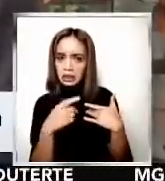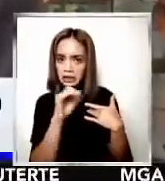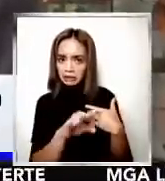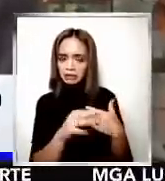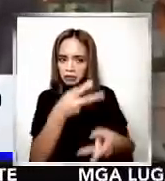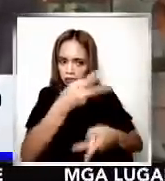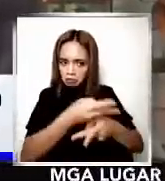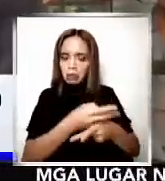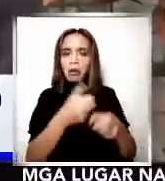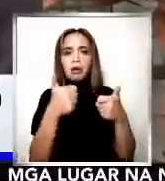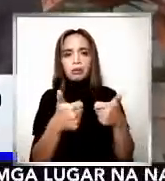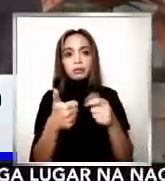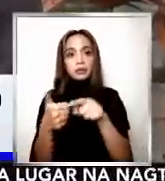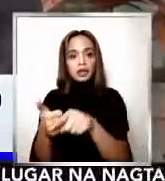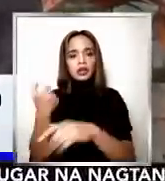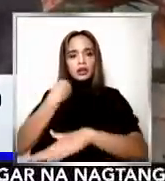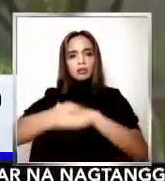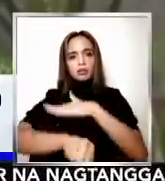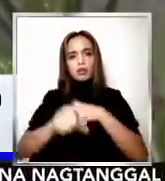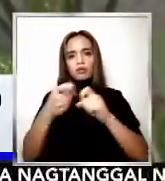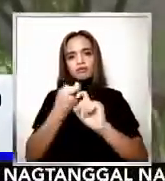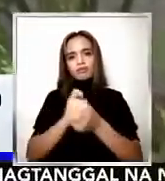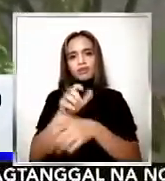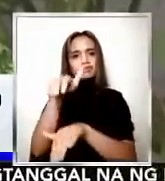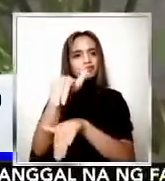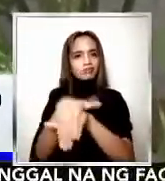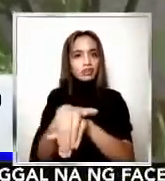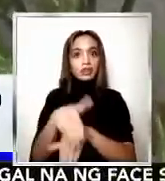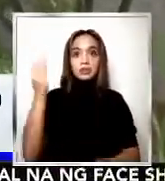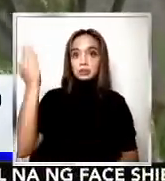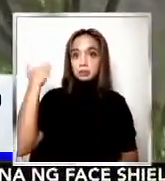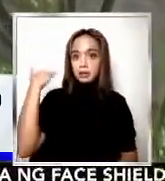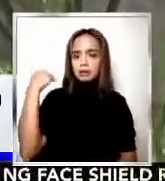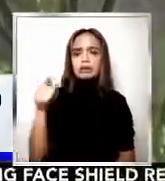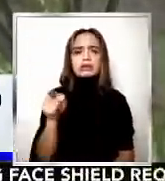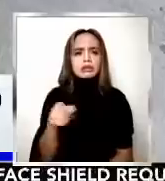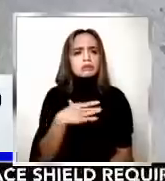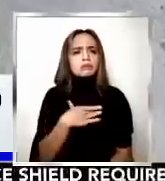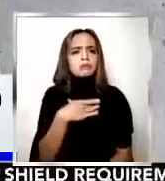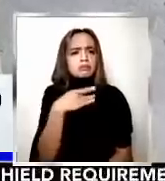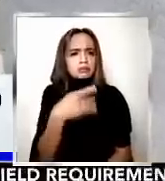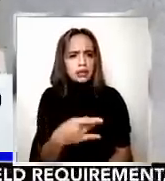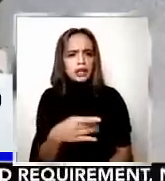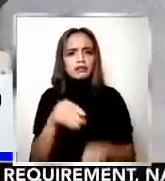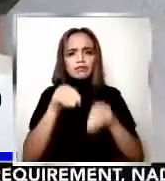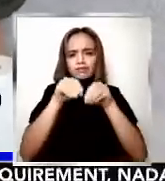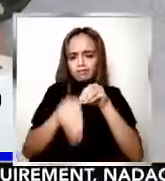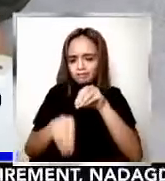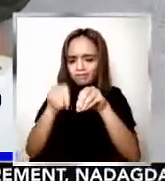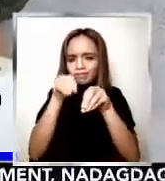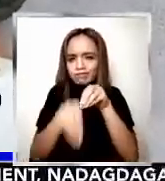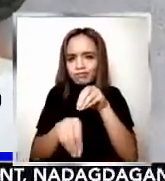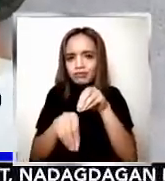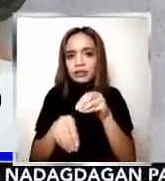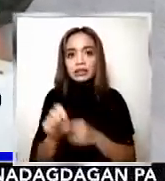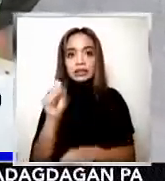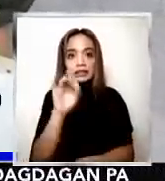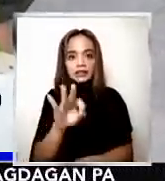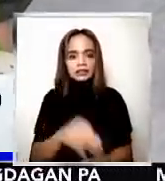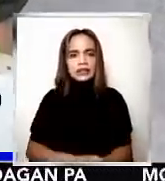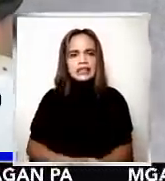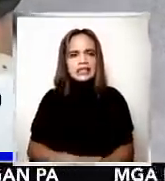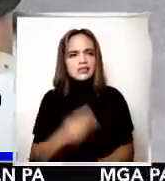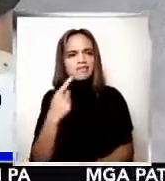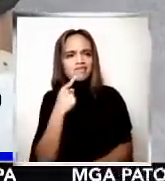Mindoro si Rene at dati pa lang daw, hilig na niya ang pagtatanim. At sa tuwing na homesick, ito raw